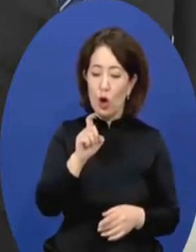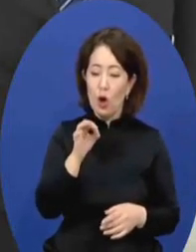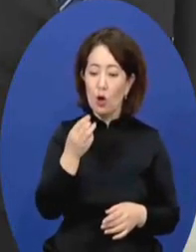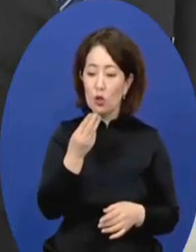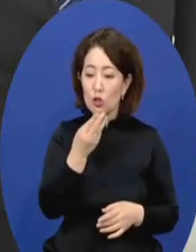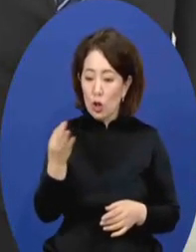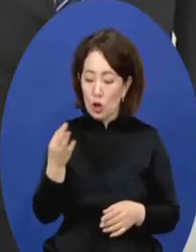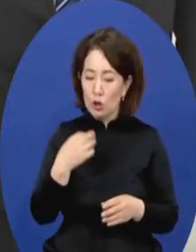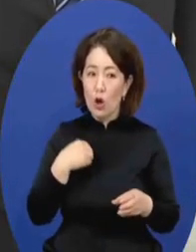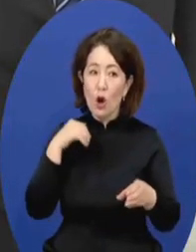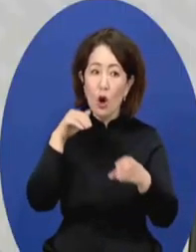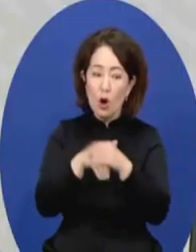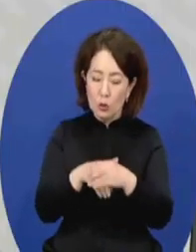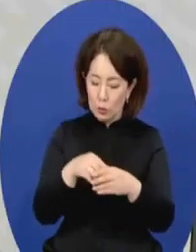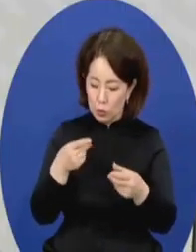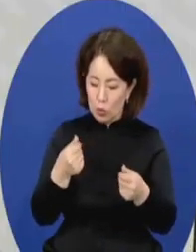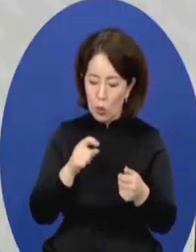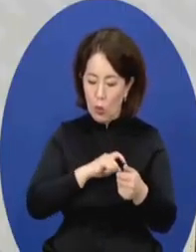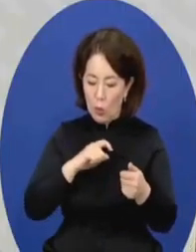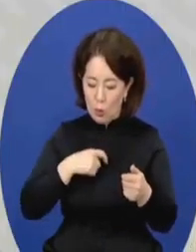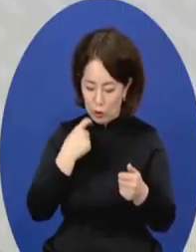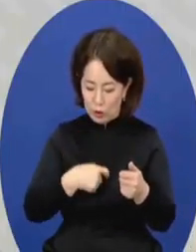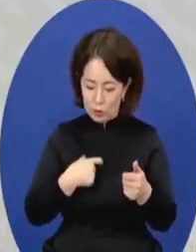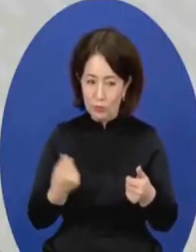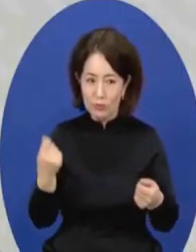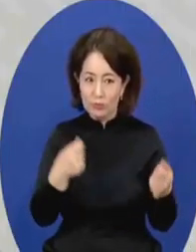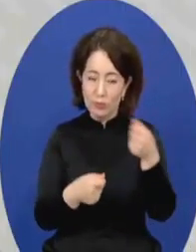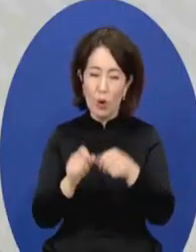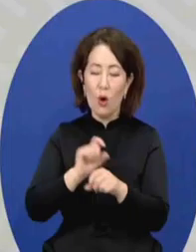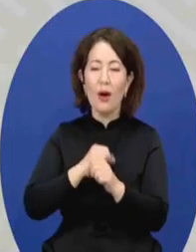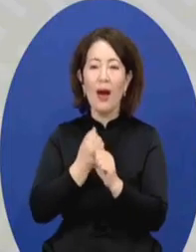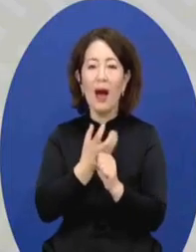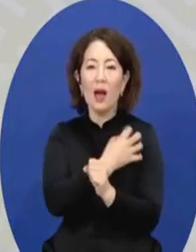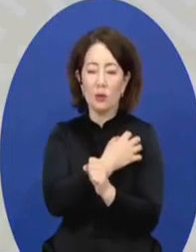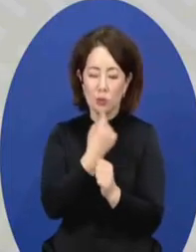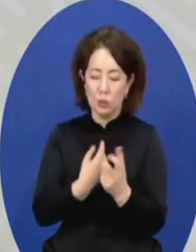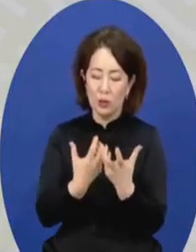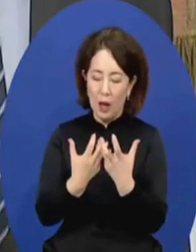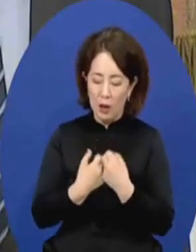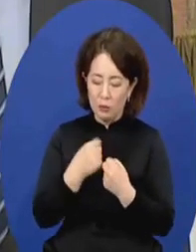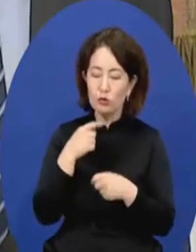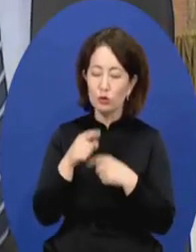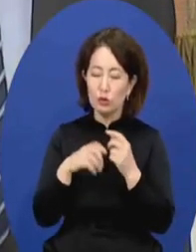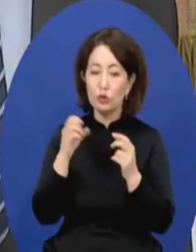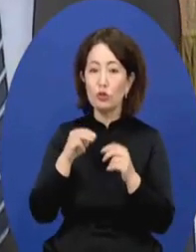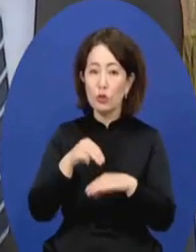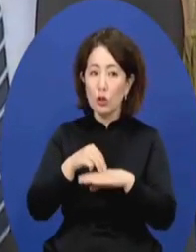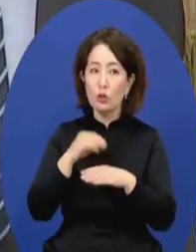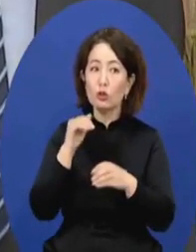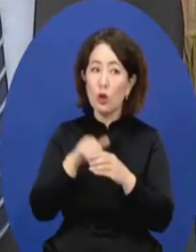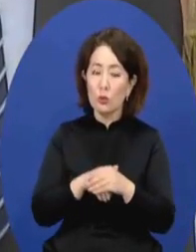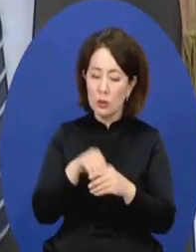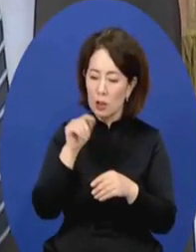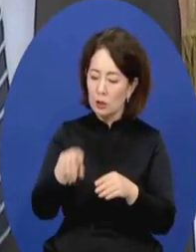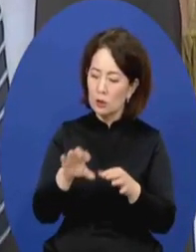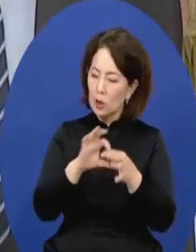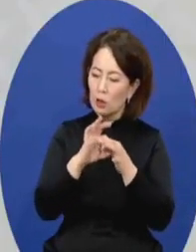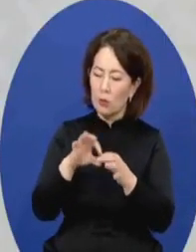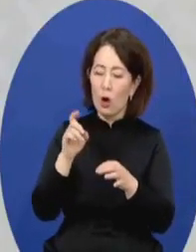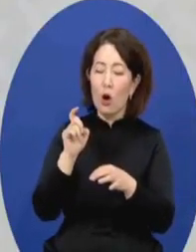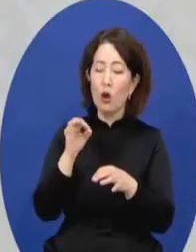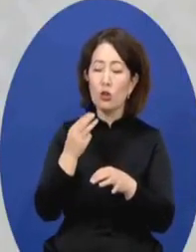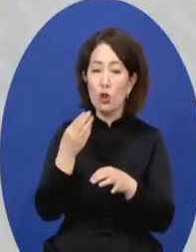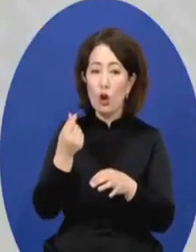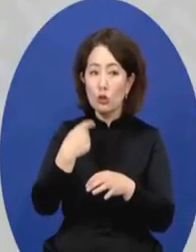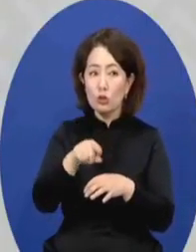оруулсан өөрийнхөө хувь хөрөнгөөр одоо хоршооны гишүүн хариуцлага одоо хүлээдэг байх. Энэ бол тогтолцоог бол оруулж өгсөн. За энэ хүрээндээ бол хоршооны хөрөнгө